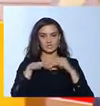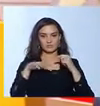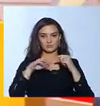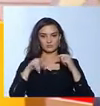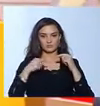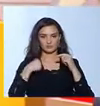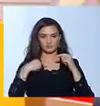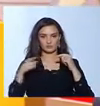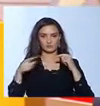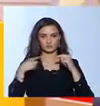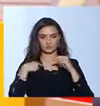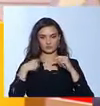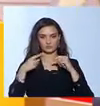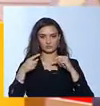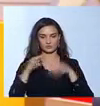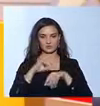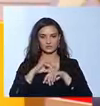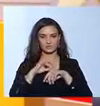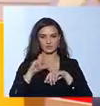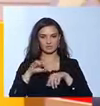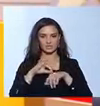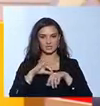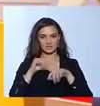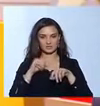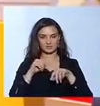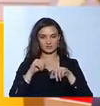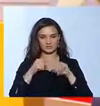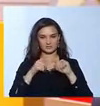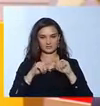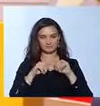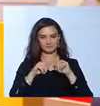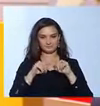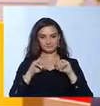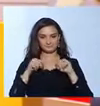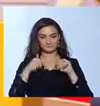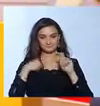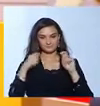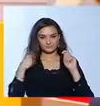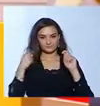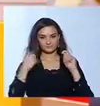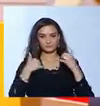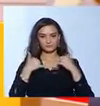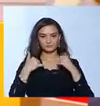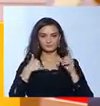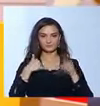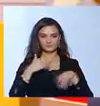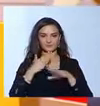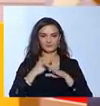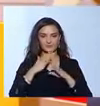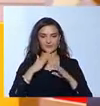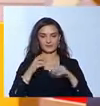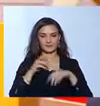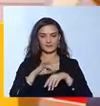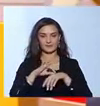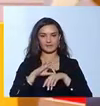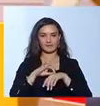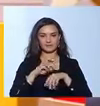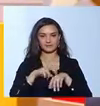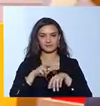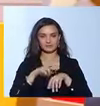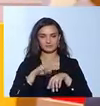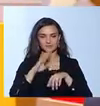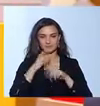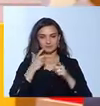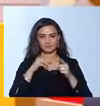ჩვენს ორგანიზმს შორის, კანს და კანზე გარემოს გავლენას. ჩვენი გადაცემის სტუმრები კი არიან დერმატო-ვენეროლოგი